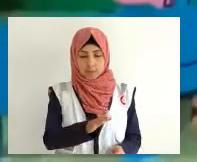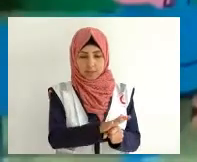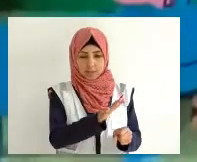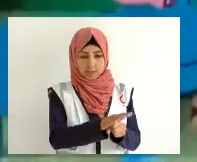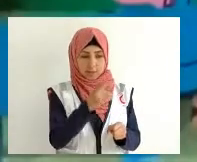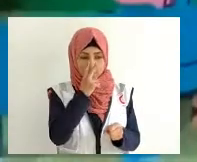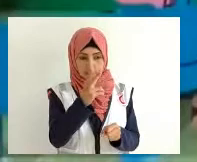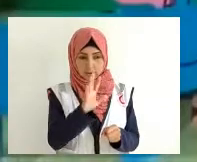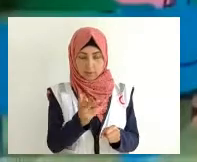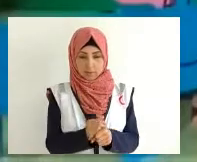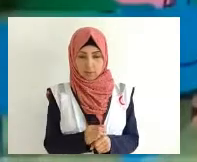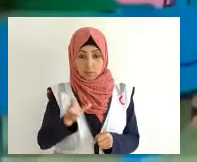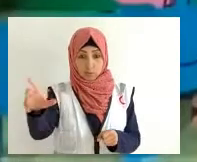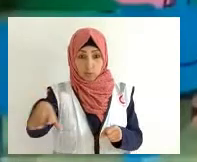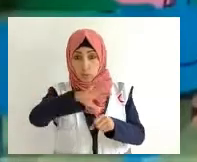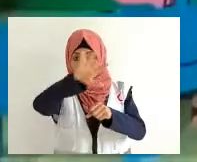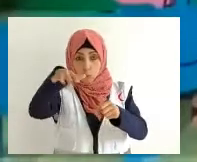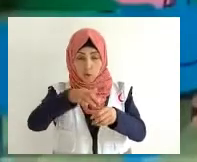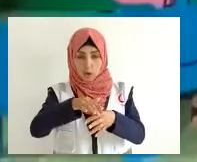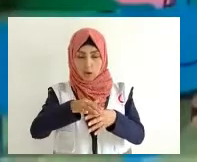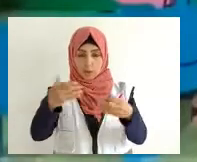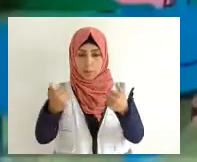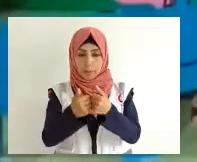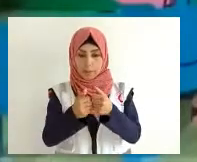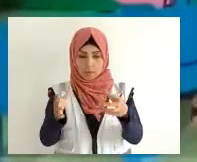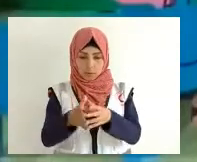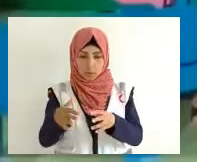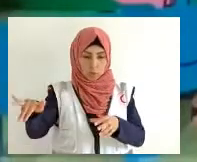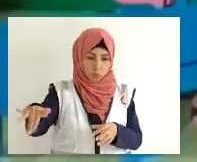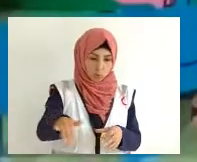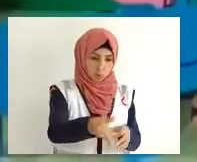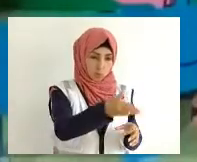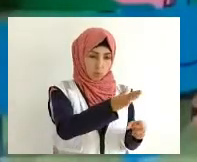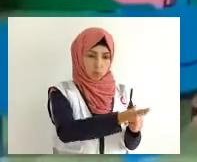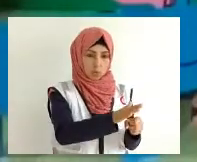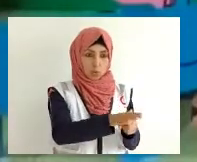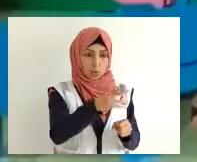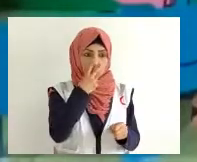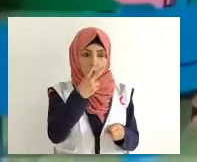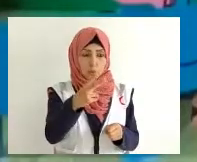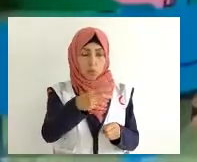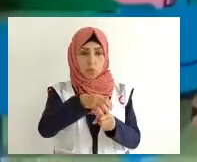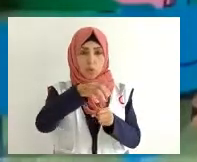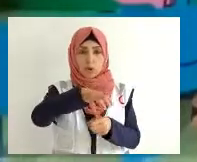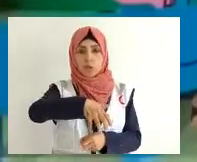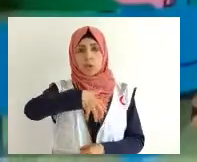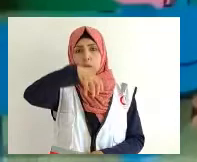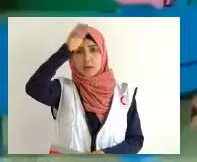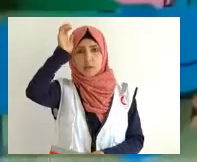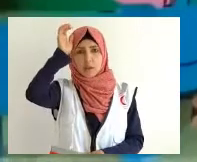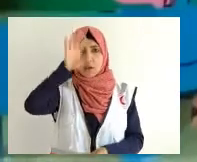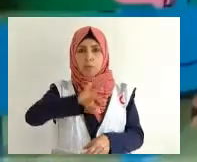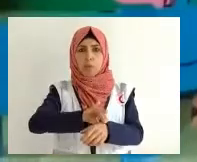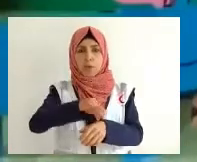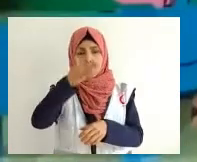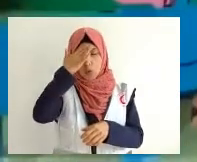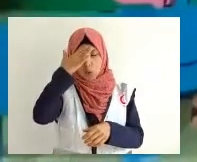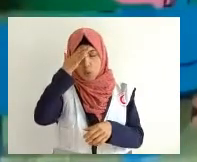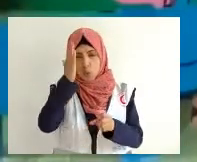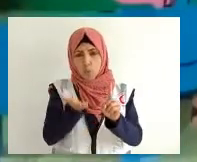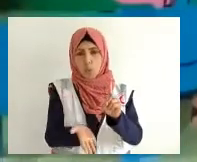راحت الحيوانات مع بعضها لبيت الأسد، لقوا الأسد مريض، درجة حرارته مرتفعة وبيرجف.